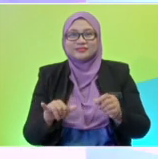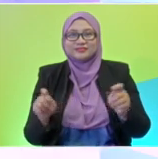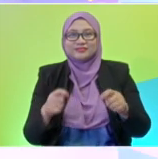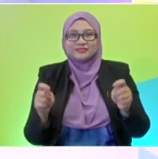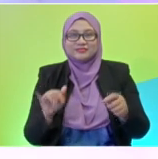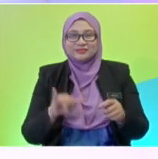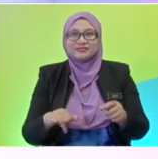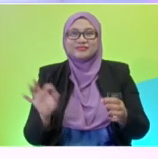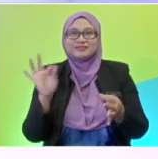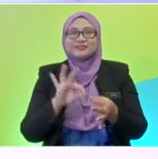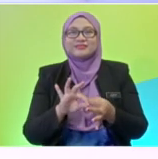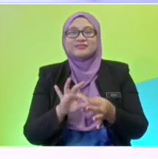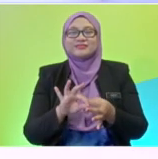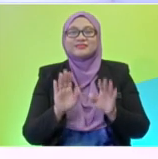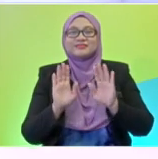bertolak